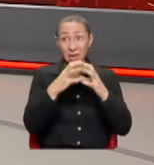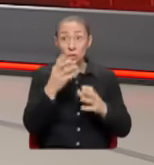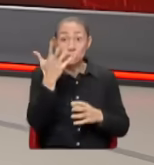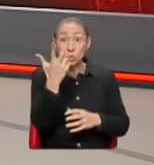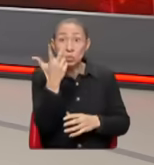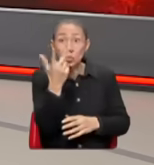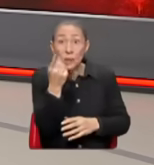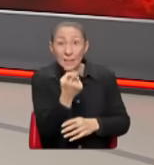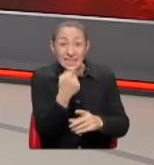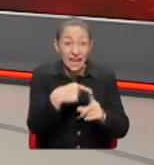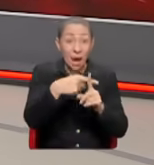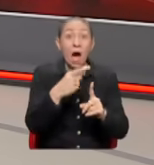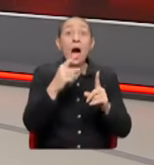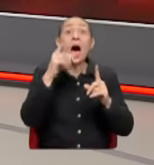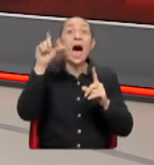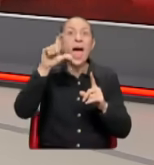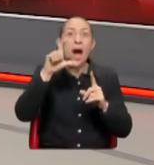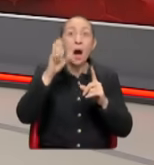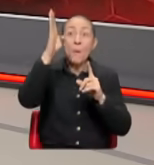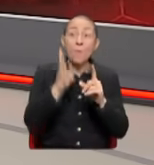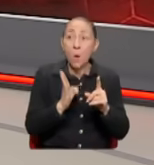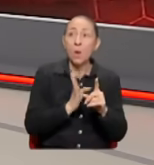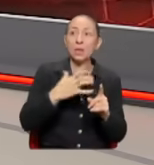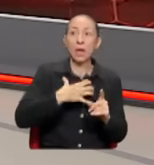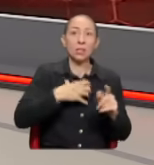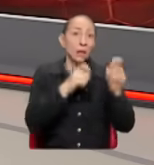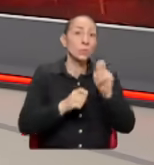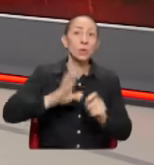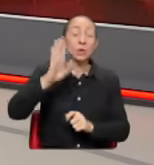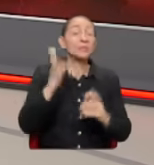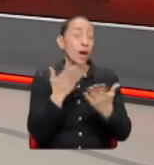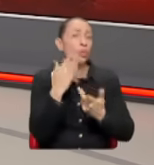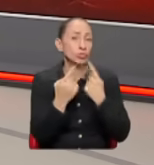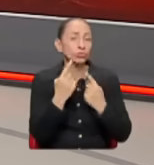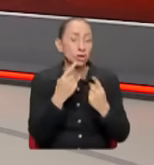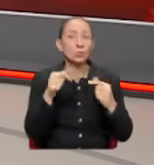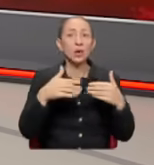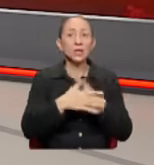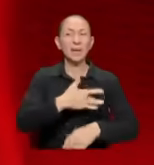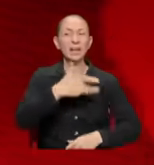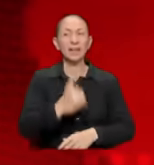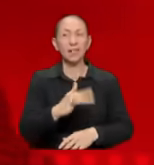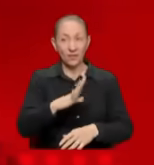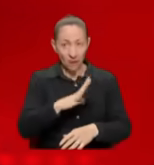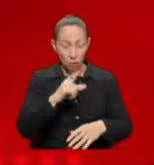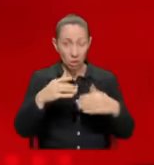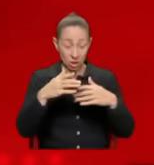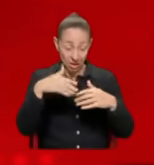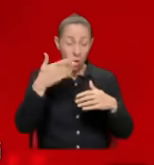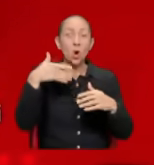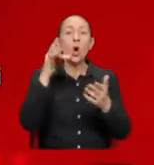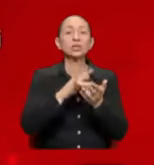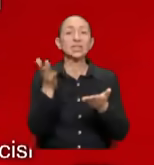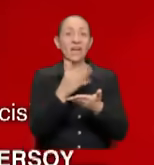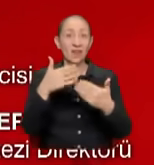1 daha para ekleyip Ay'a araç gönderdi. Bunlardan daha bahsedeceğiz. Bu akşam Gaddar var bizden sonra. Ondan sonra orta sayfa